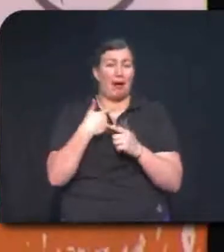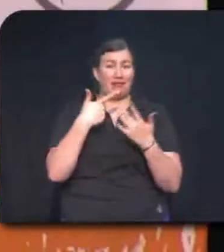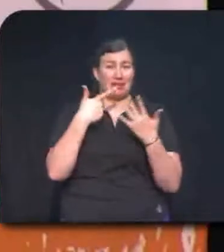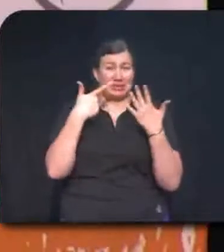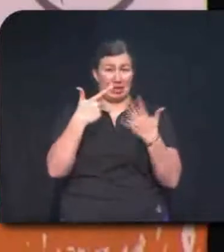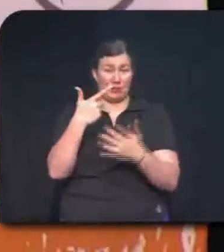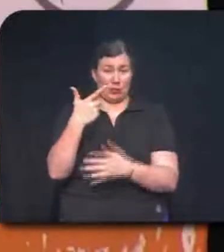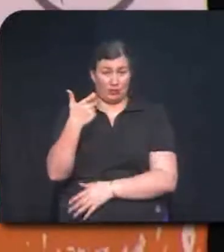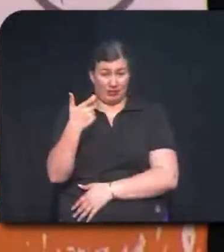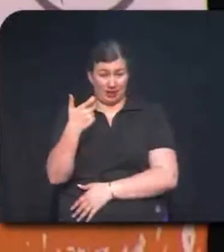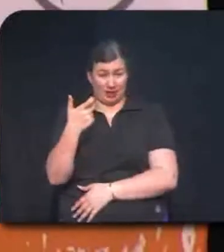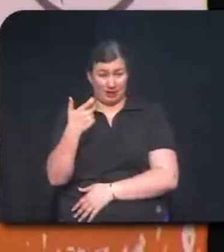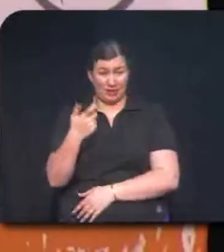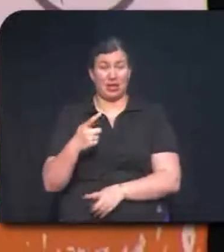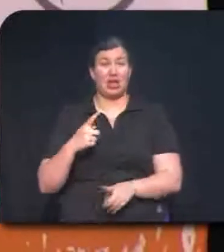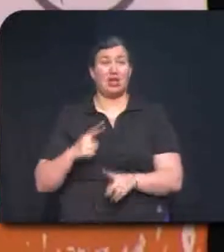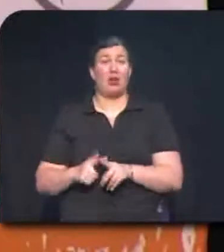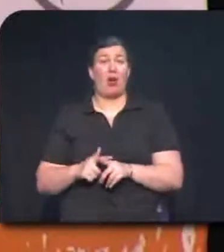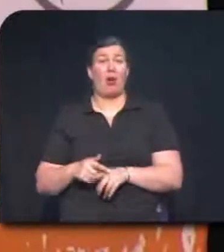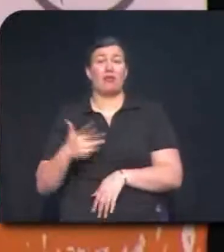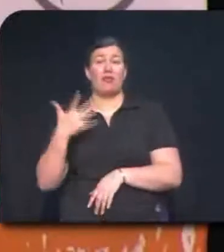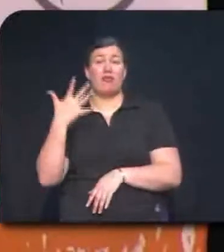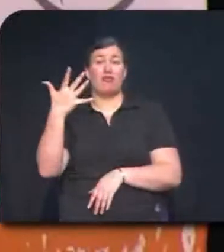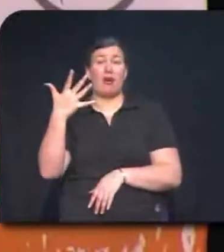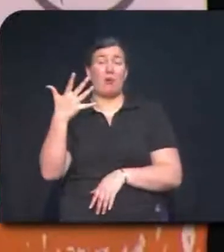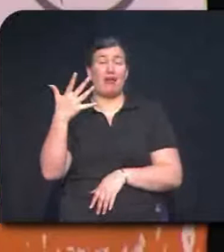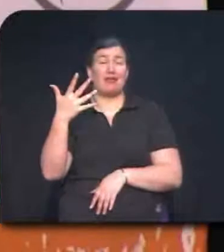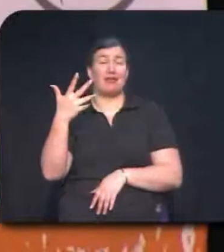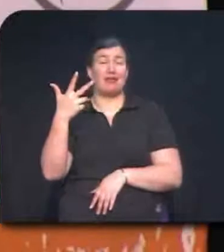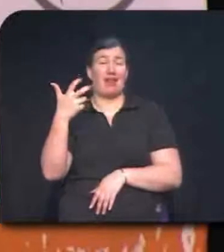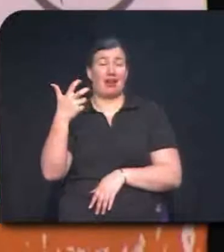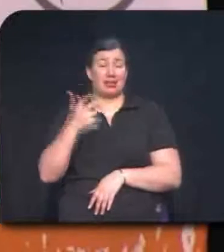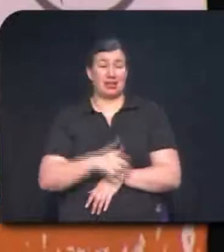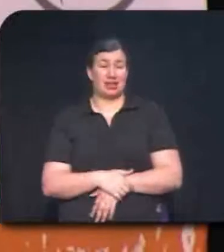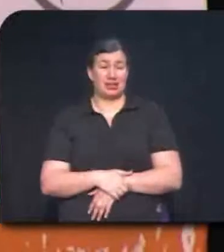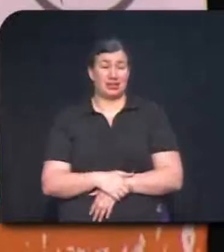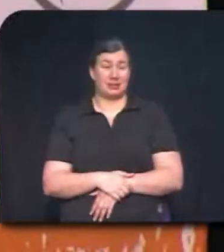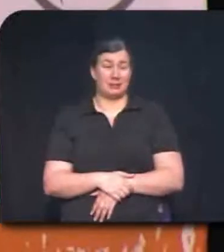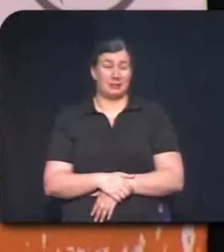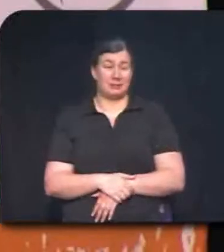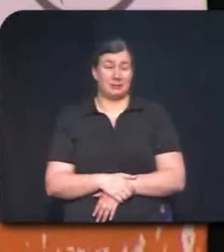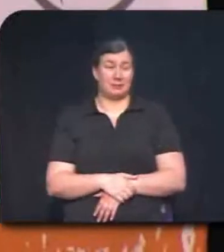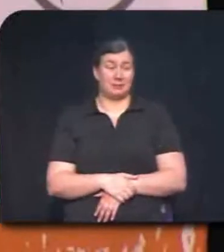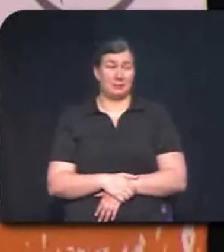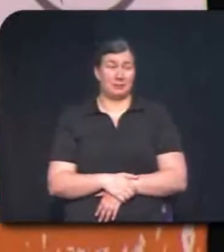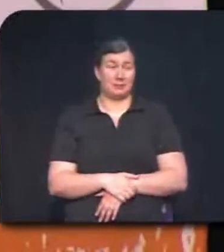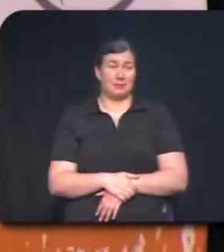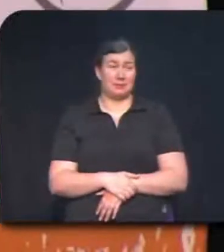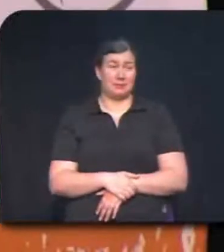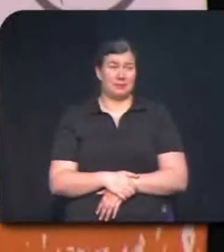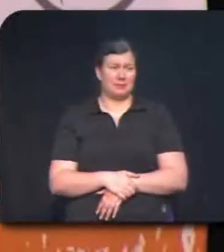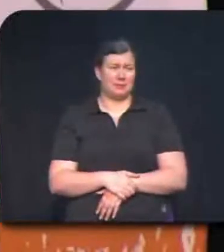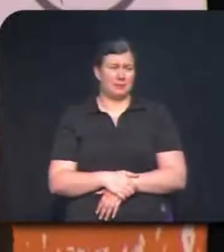und den satzungsänderungsantrag 035 SMV leid